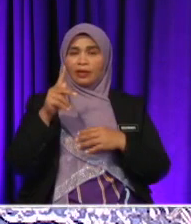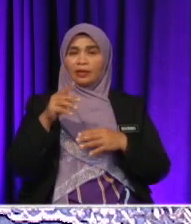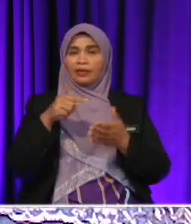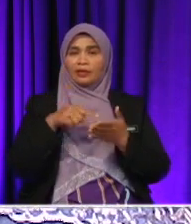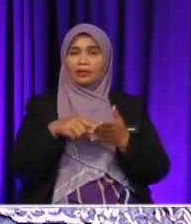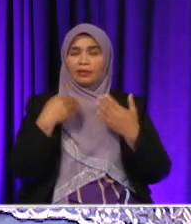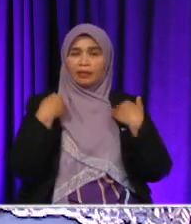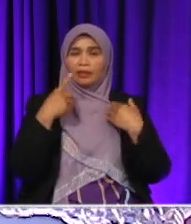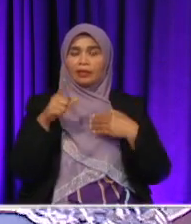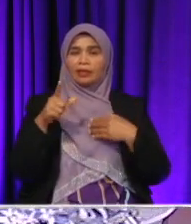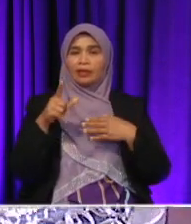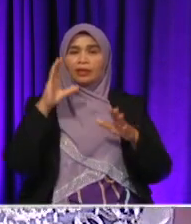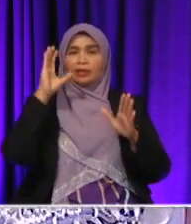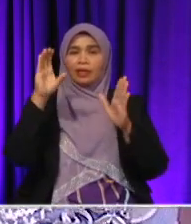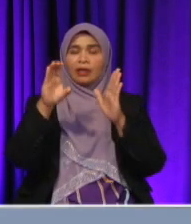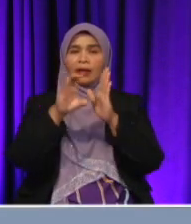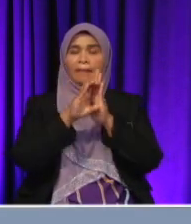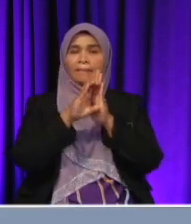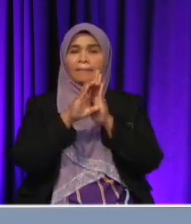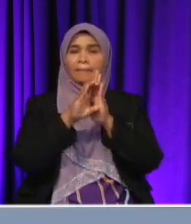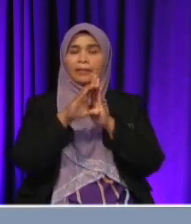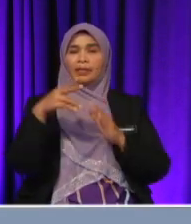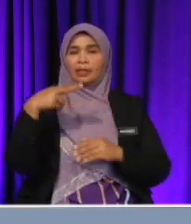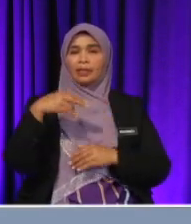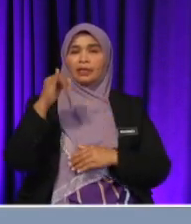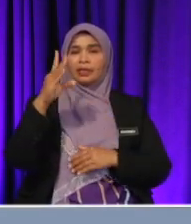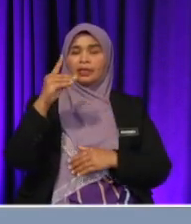adalah gambar struktur pidato